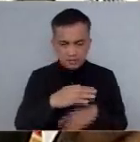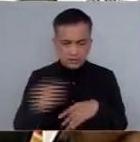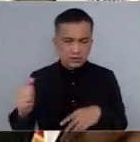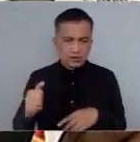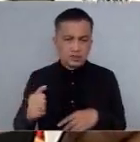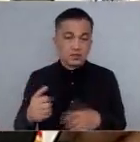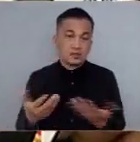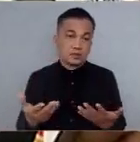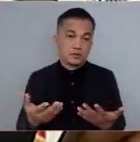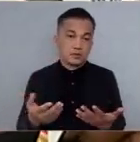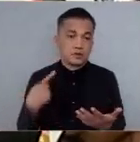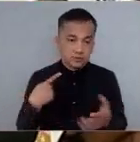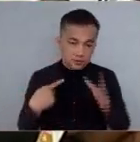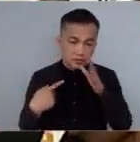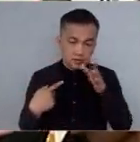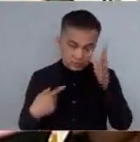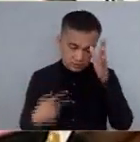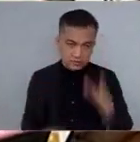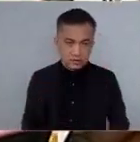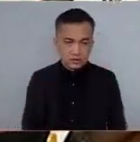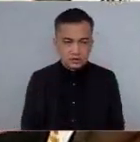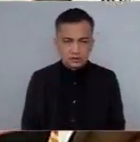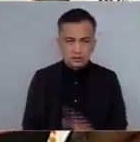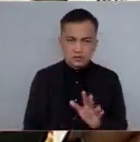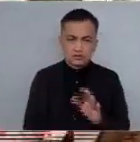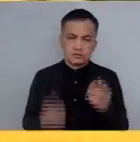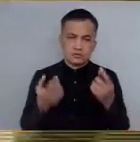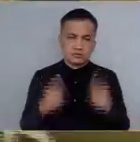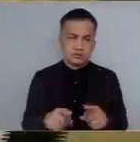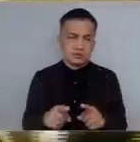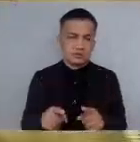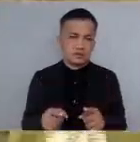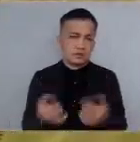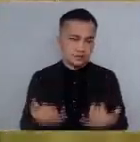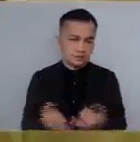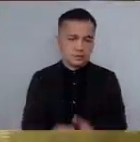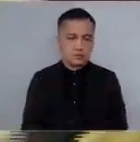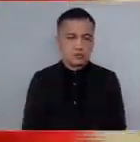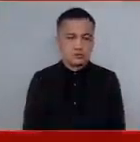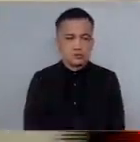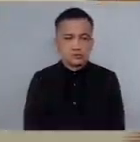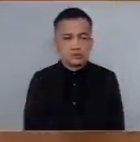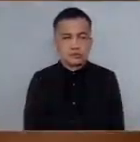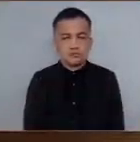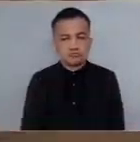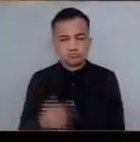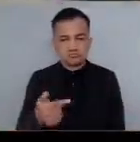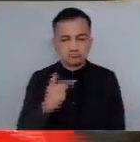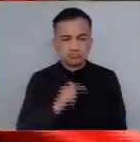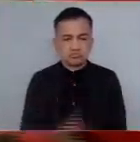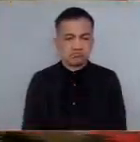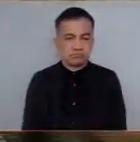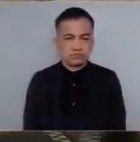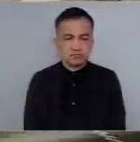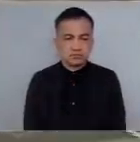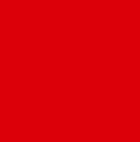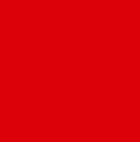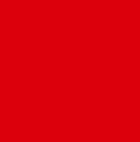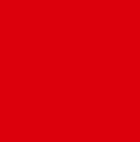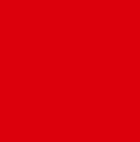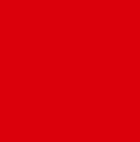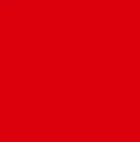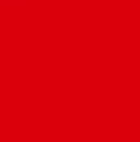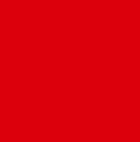naman po yan eh. Sana po hindi na humantong sa ganito. Nagbabalita mula sa Frontline, JC Cosico, News